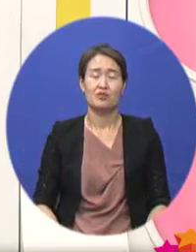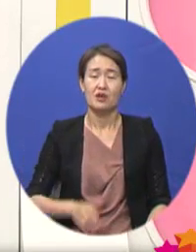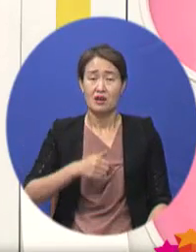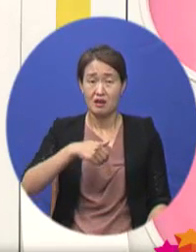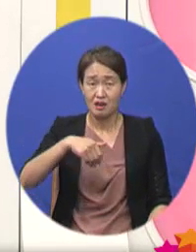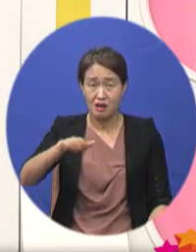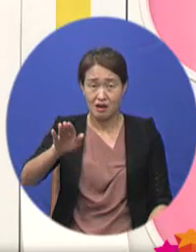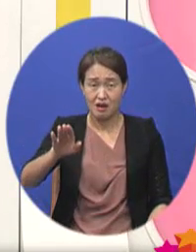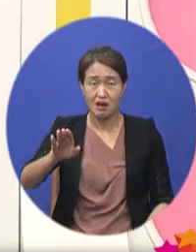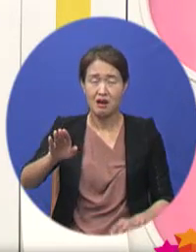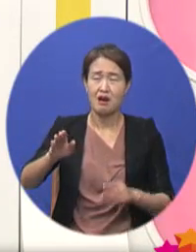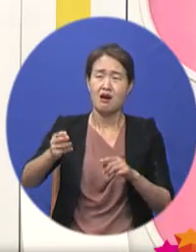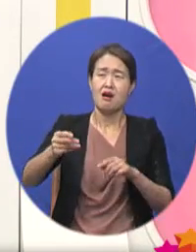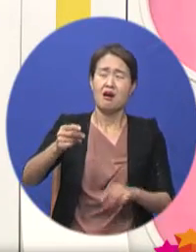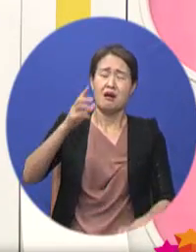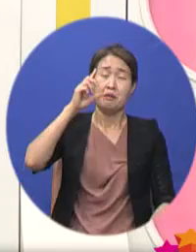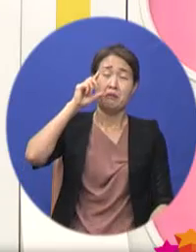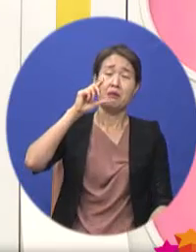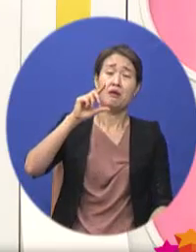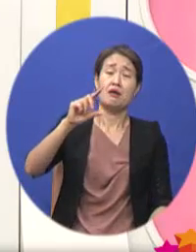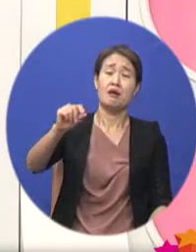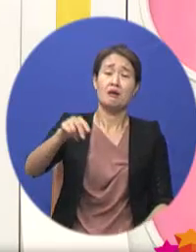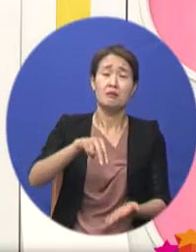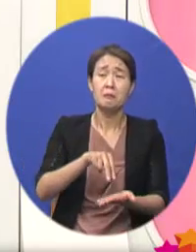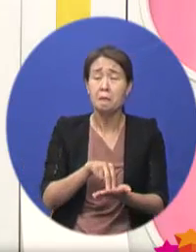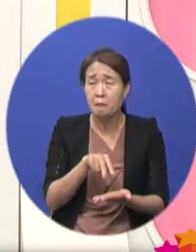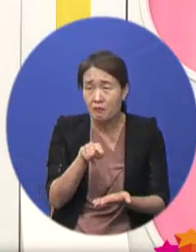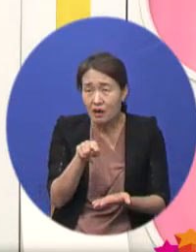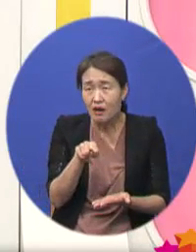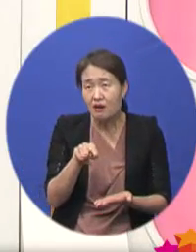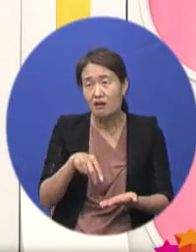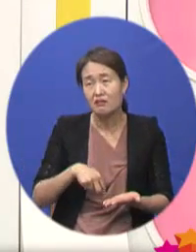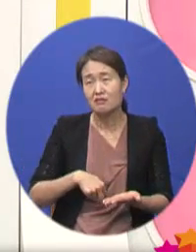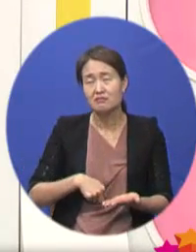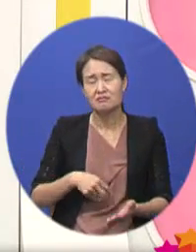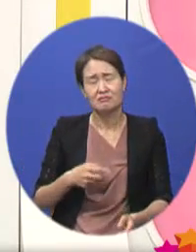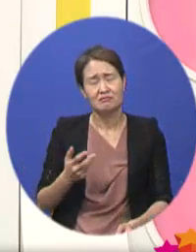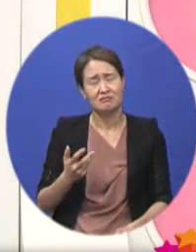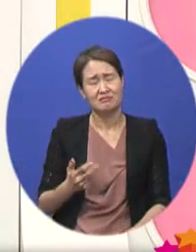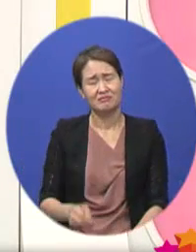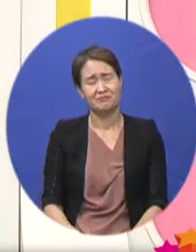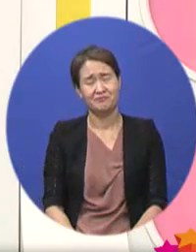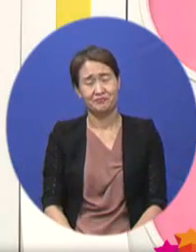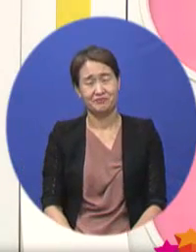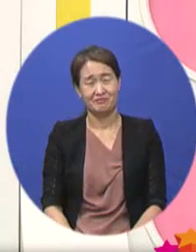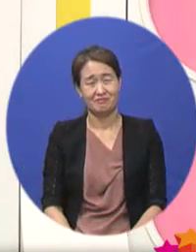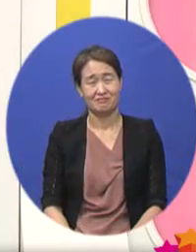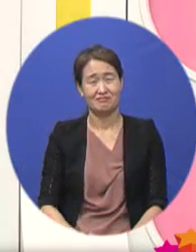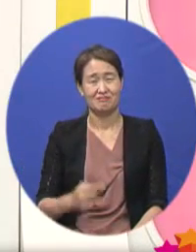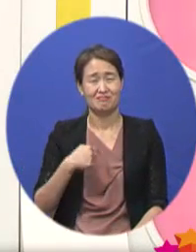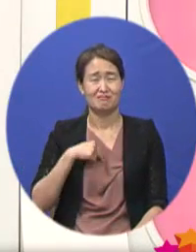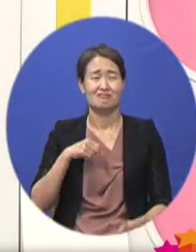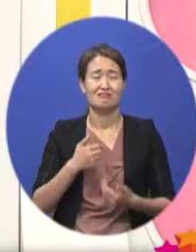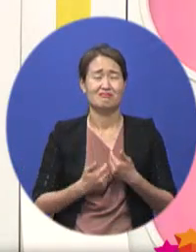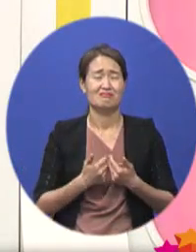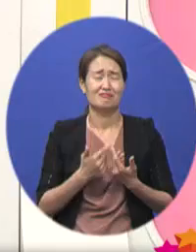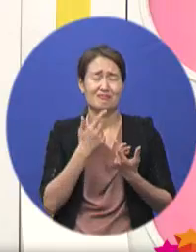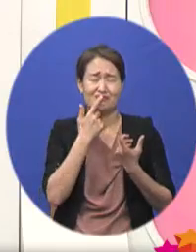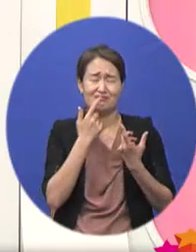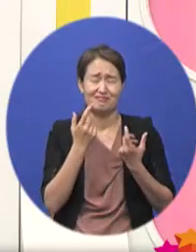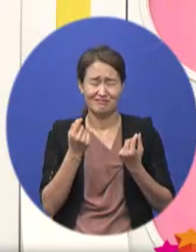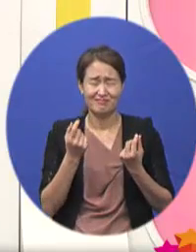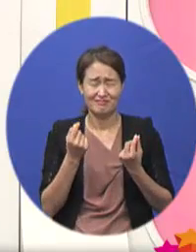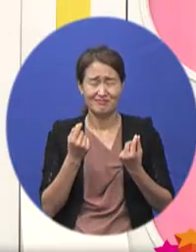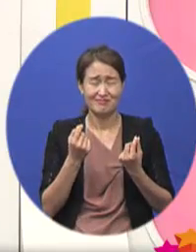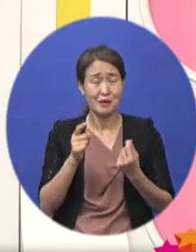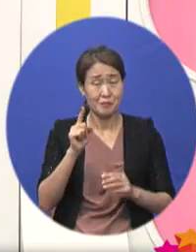뒤에 몸발치에서 보고 얼마나 서운한지 또 그 예. 며칠간 마음이 또 그냥 예. 마음이 예. 그죠? 아, 뭔가 뻥 뚫린 예. 것 같고 예예 예. 맞아요.